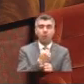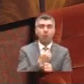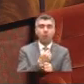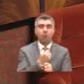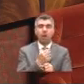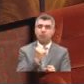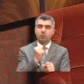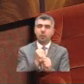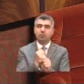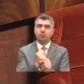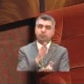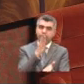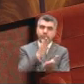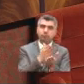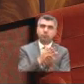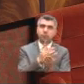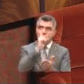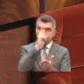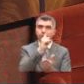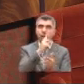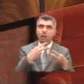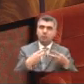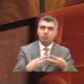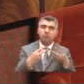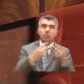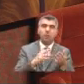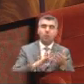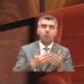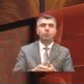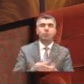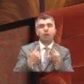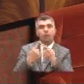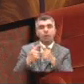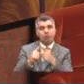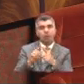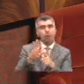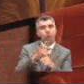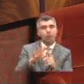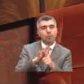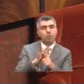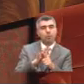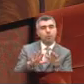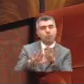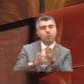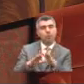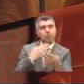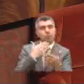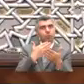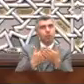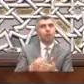بجدية وغادي يوصل إن شاء الله، وغادي تكون يعني واحد من الركائز ديال الدولة الاجتماعية. شكرا.